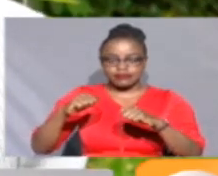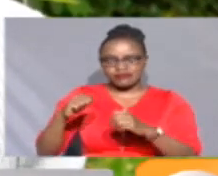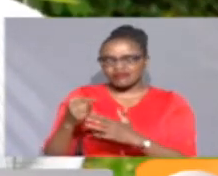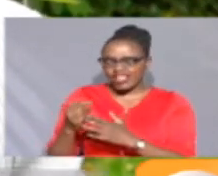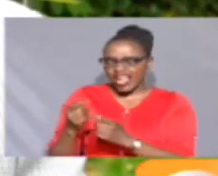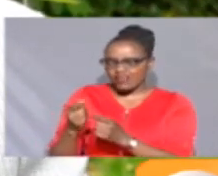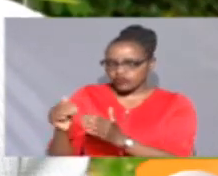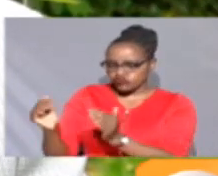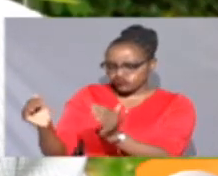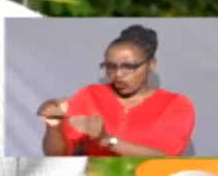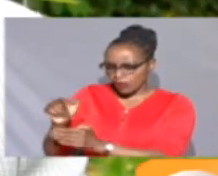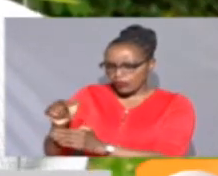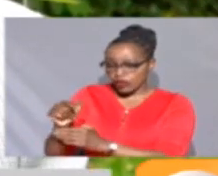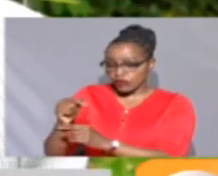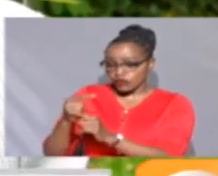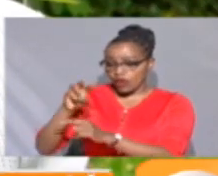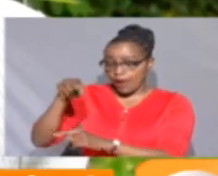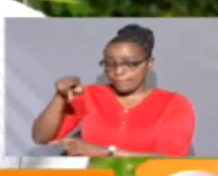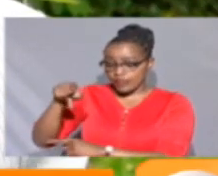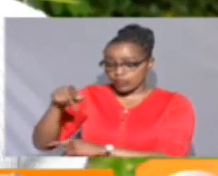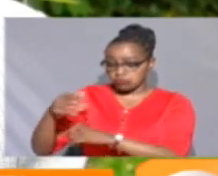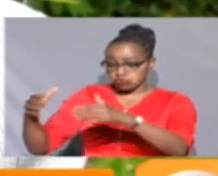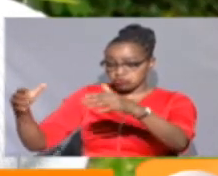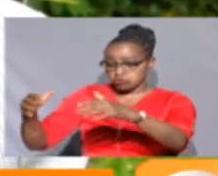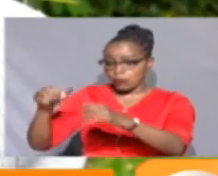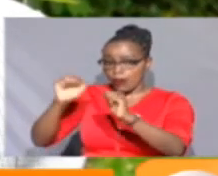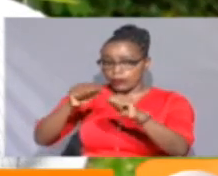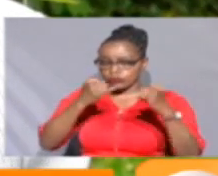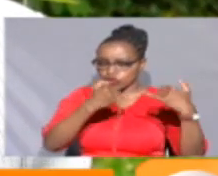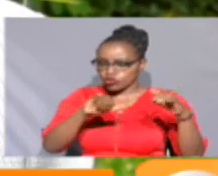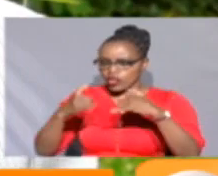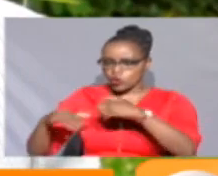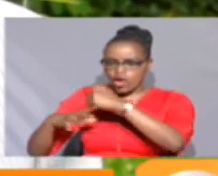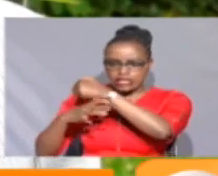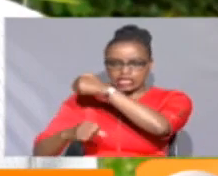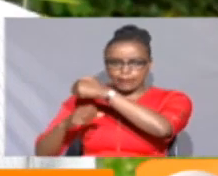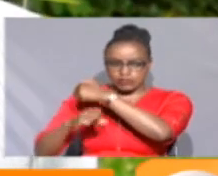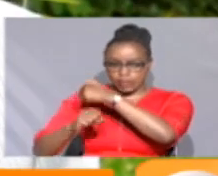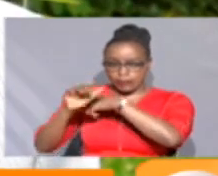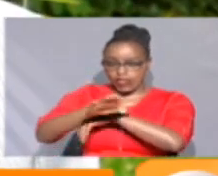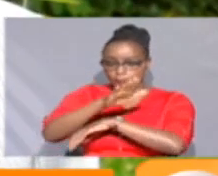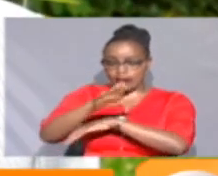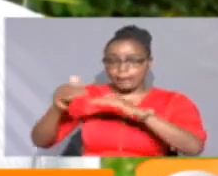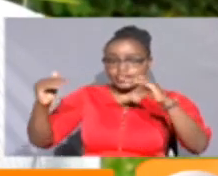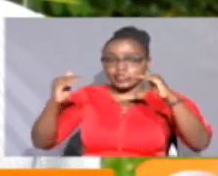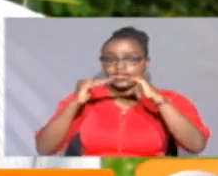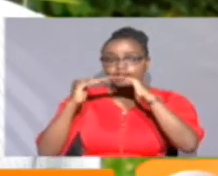of Jubilee legislators would try to sabotage at the parliamentary level